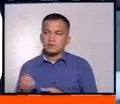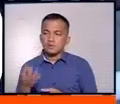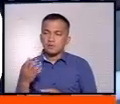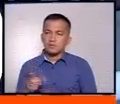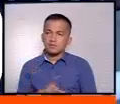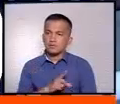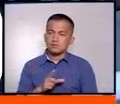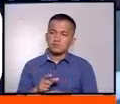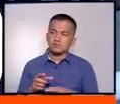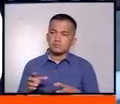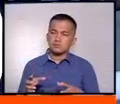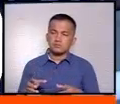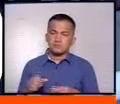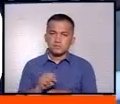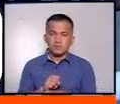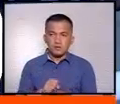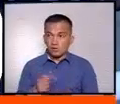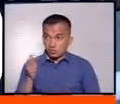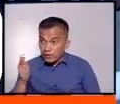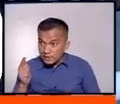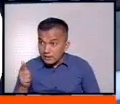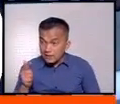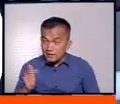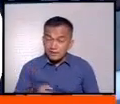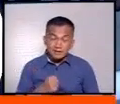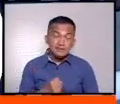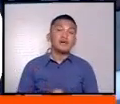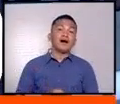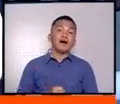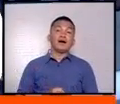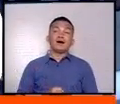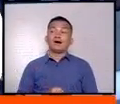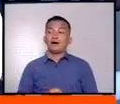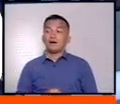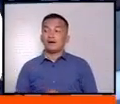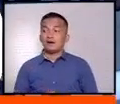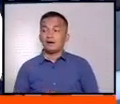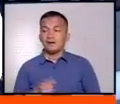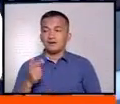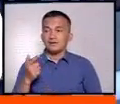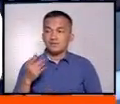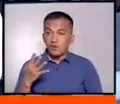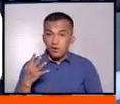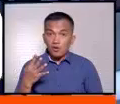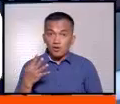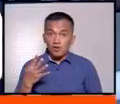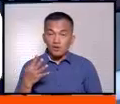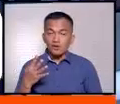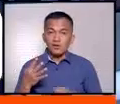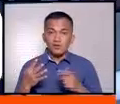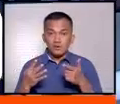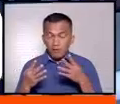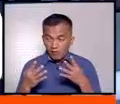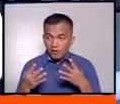katagal? 20 years. 20 years? Ito po, 24. 24? Ito.